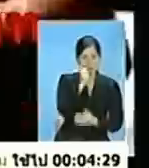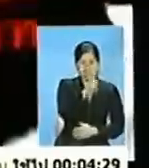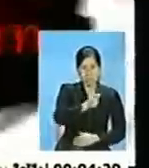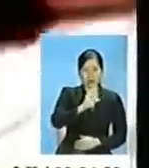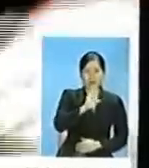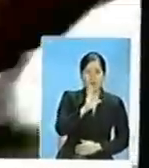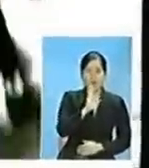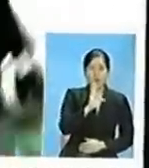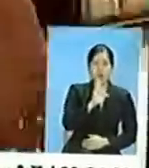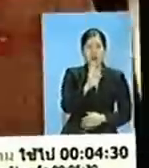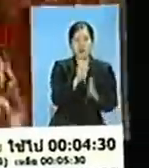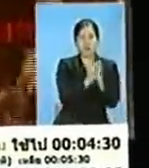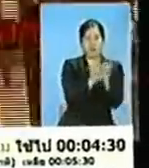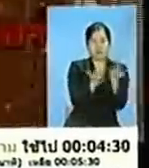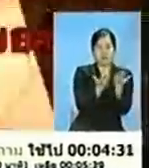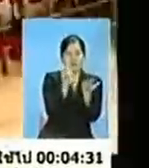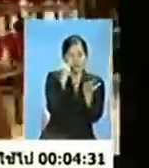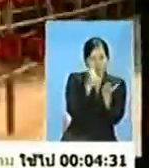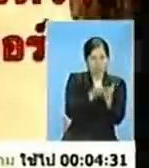ไอ้นั่นกินแล้วเอาเรือกู